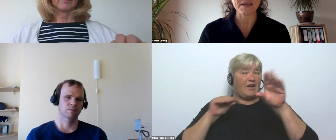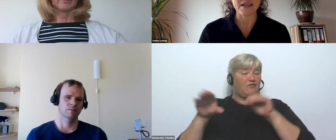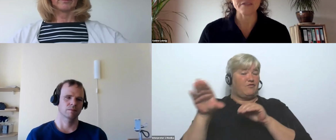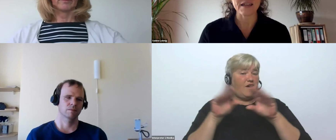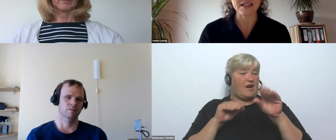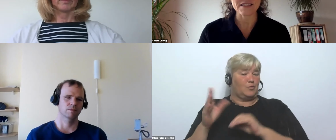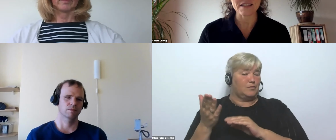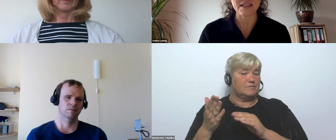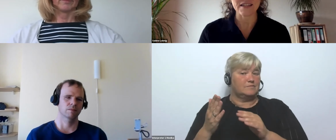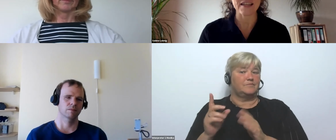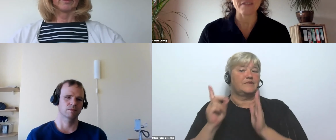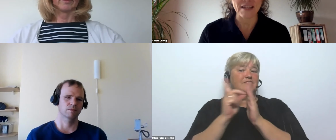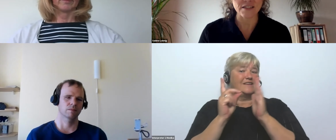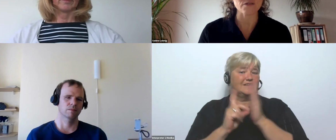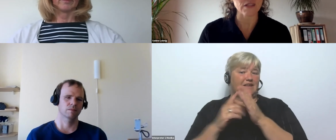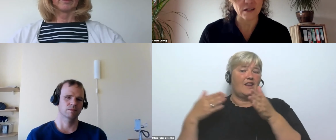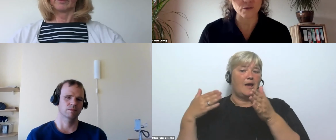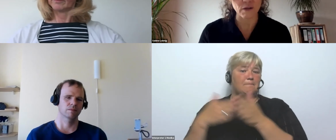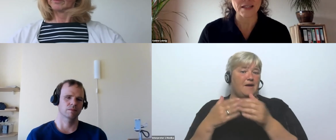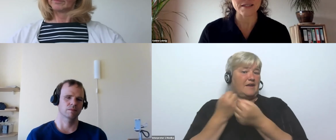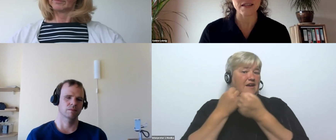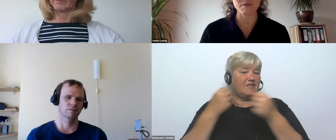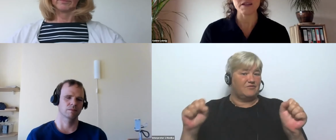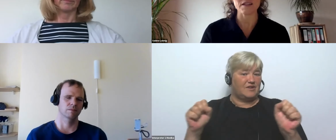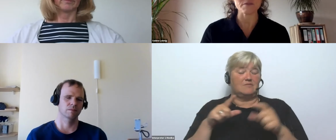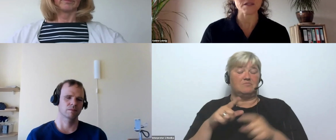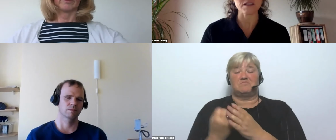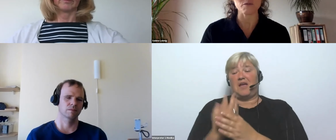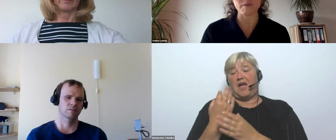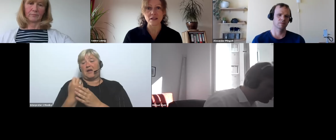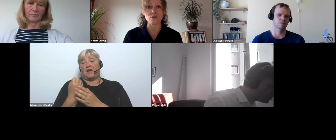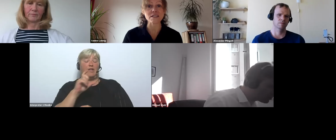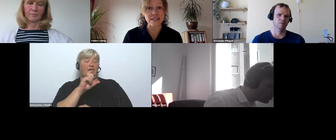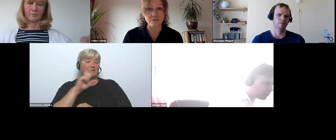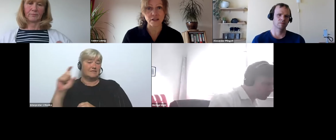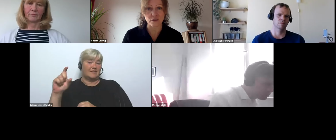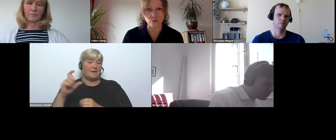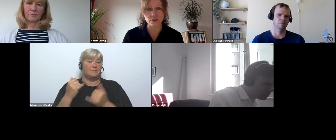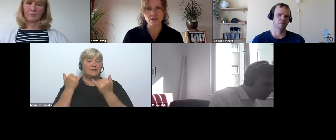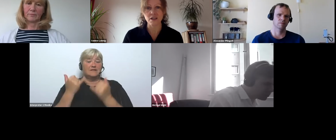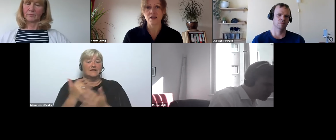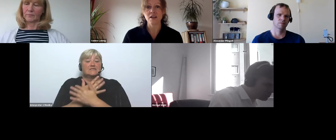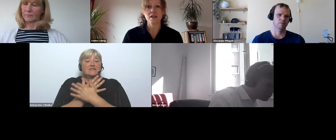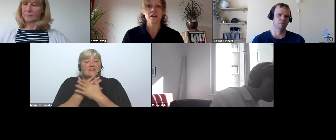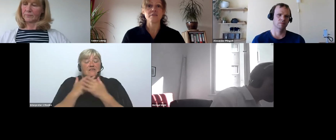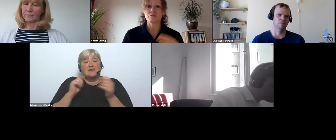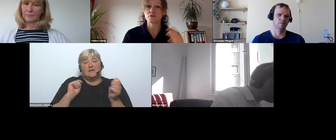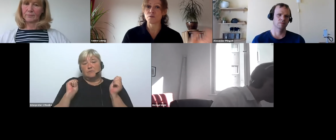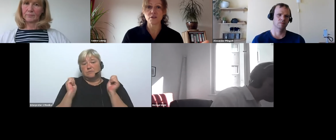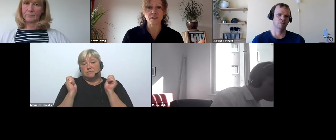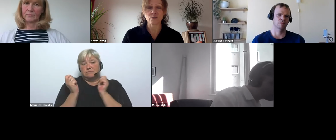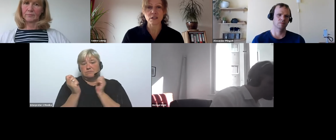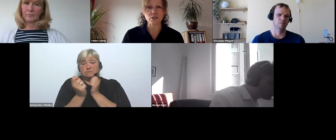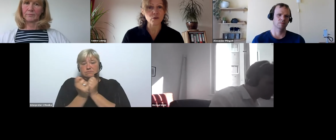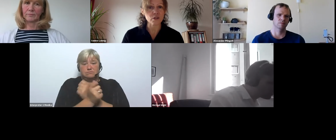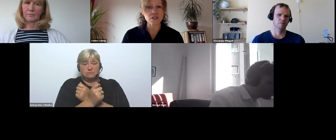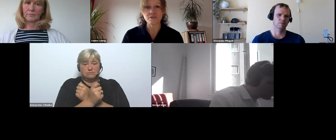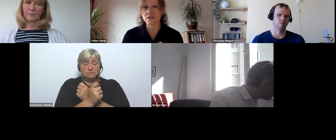Digitale Barrierefreiheit ist ein relevantes und aktuelles Thema, in dem sich im Moment auch sehr viel tut, sowohl